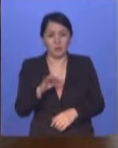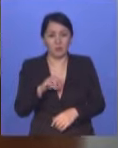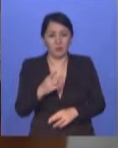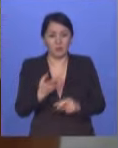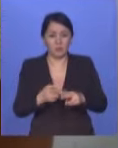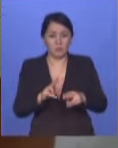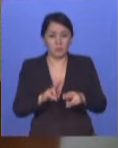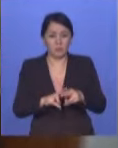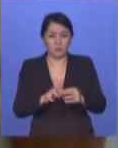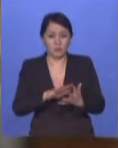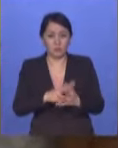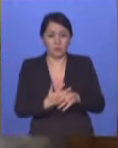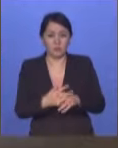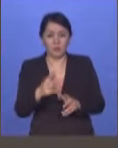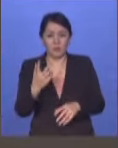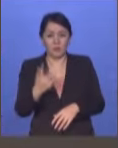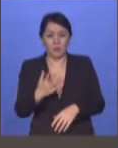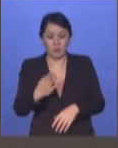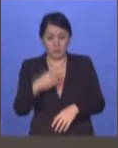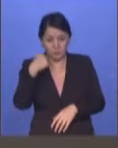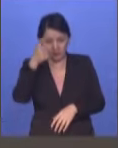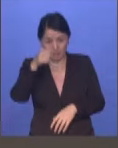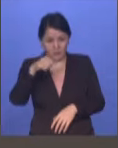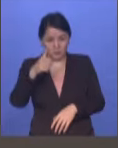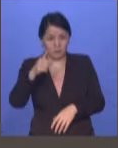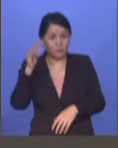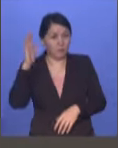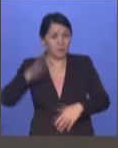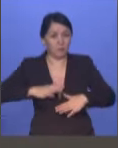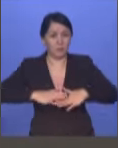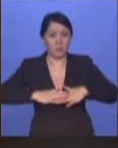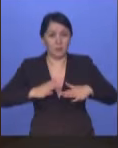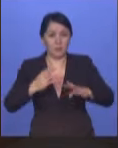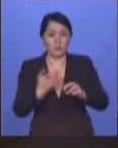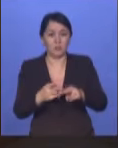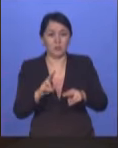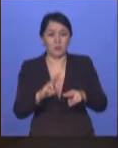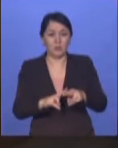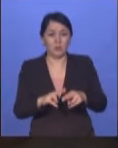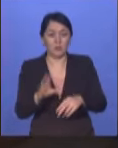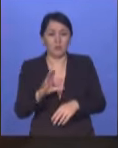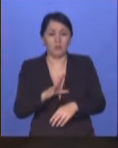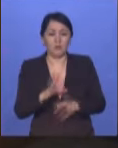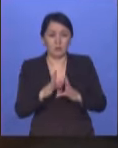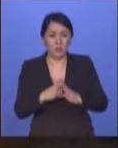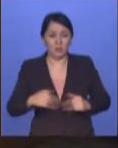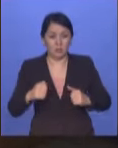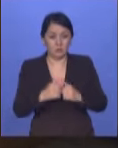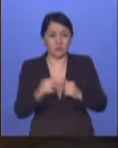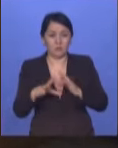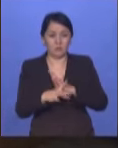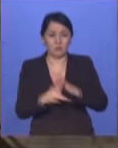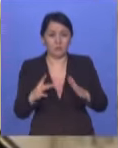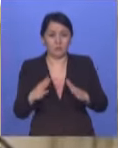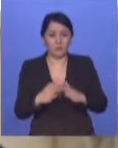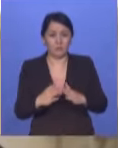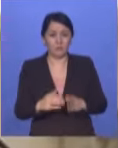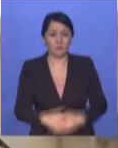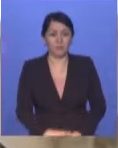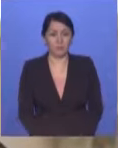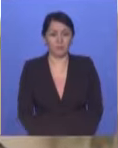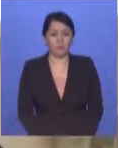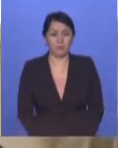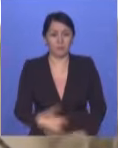гора он прожил 35 лет. Однако большая вода разрушила дом жителя. Семья решила выбрать частное жилье.